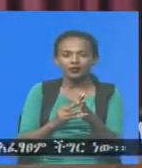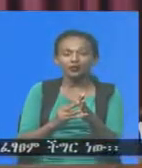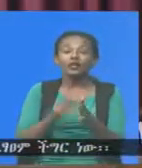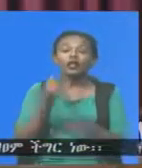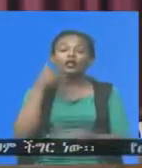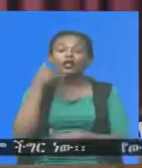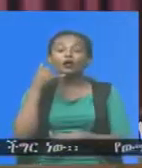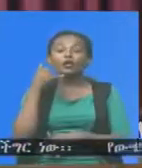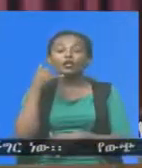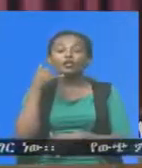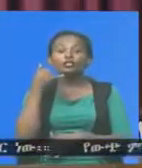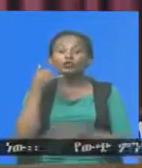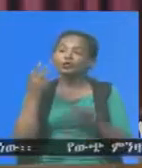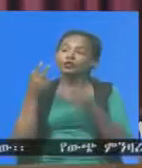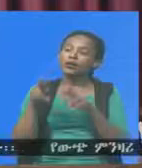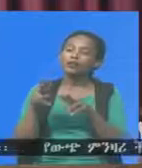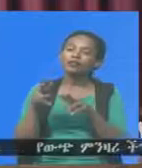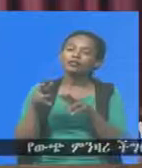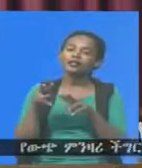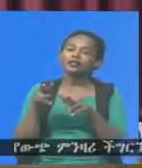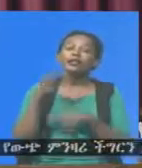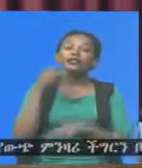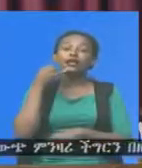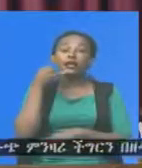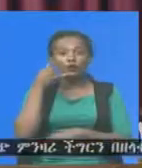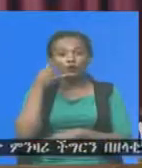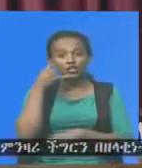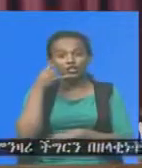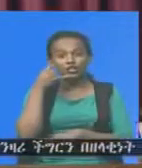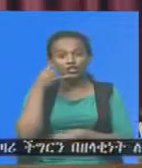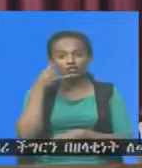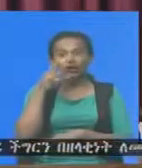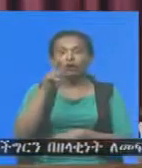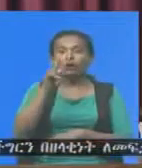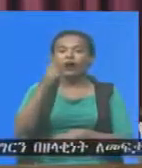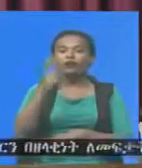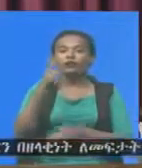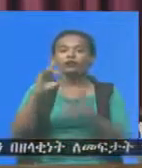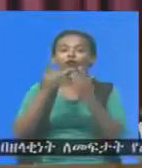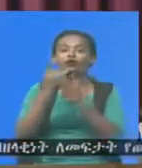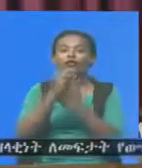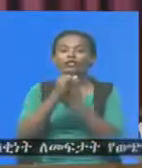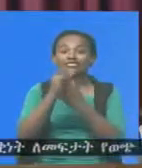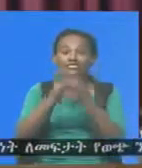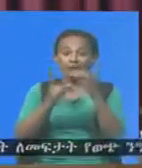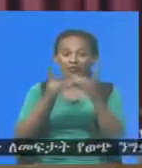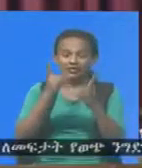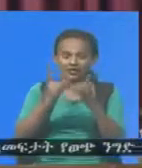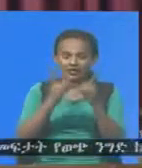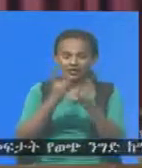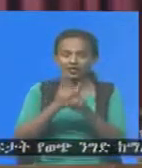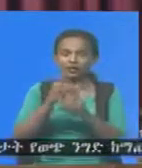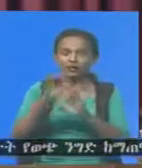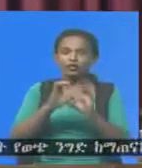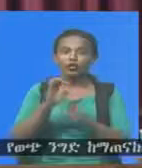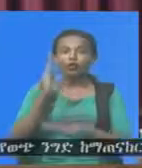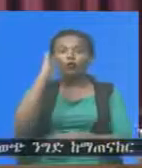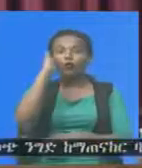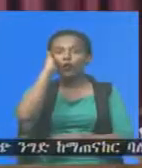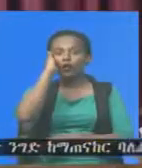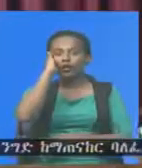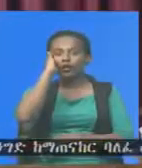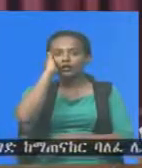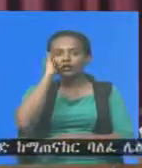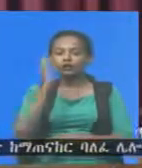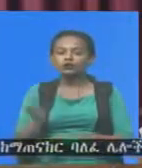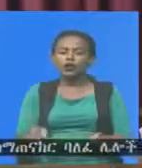ቴሌኮሙኒኬሽን ብንመለከት ቴሌኮሙኒኬሽን በአንደኛው ክፍለ ዘመን የሚፈለገው የሞባይል ስልክ እንዲያበራክት